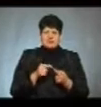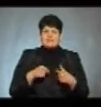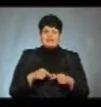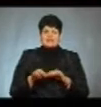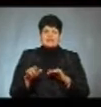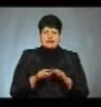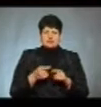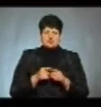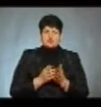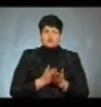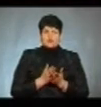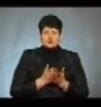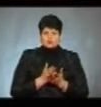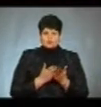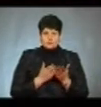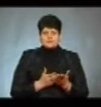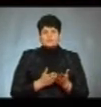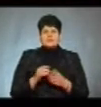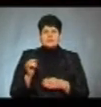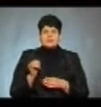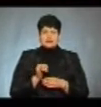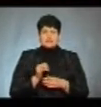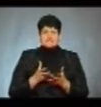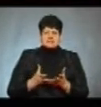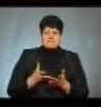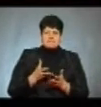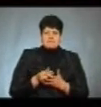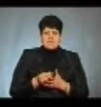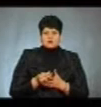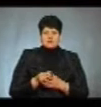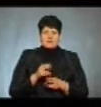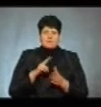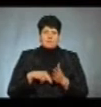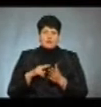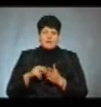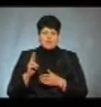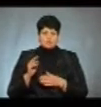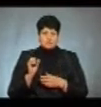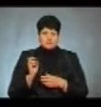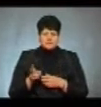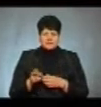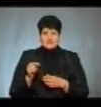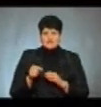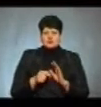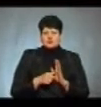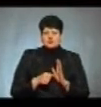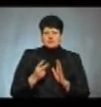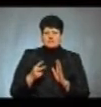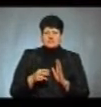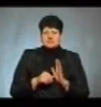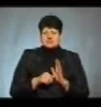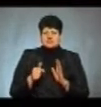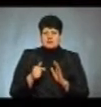цю послугу муніципальна няня і сплачувати відповідний податок. І 1626 гривень